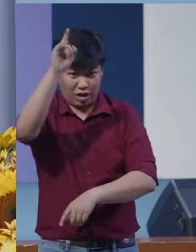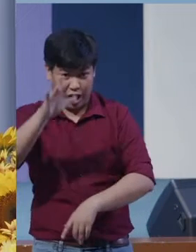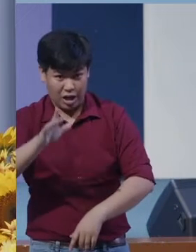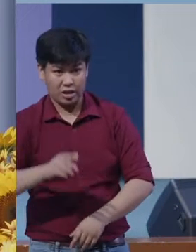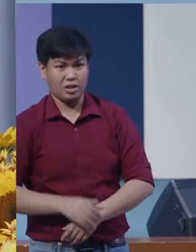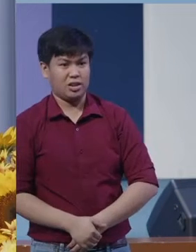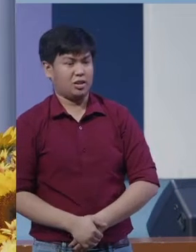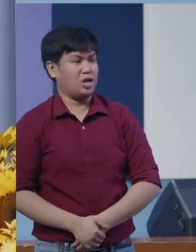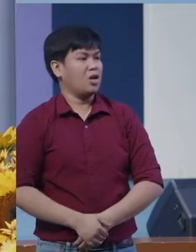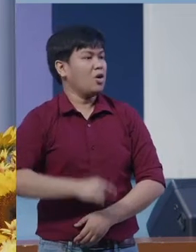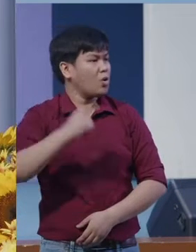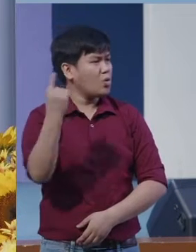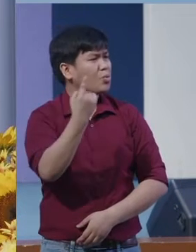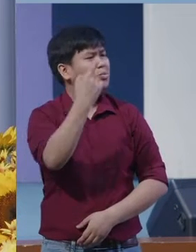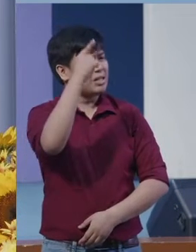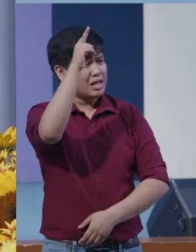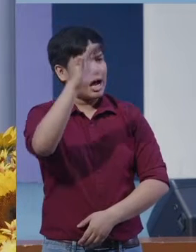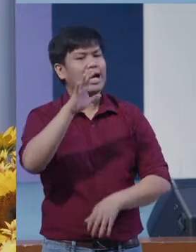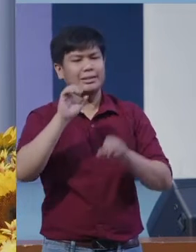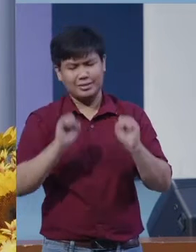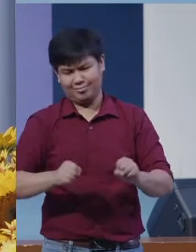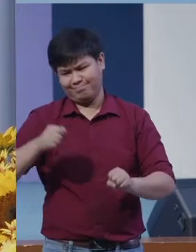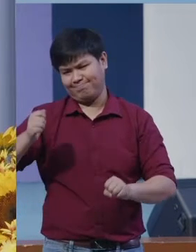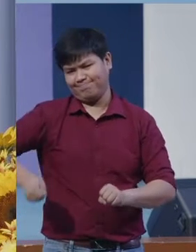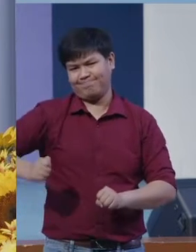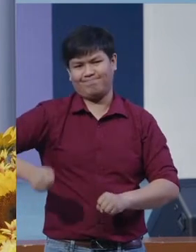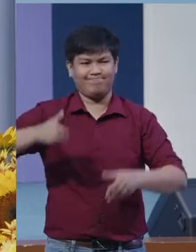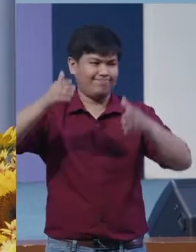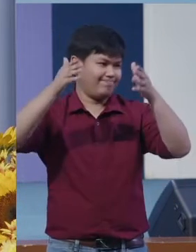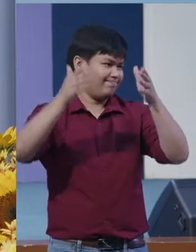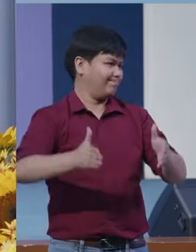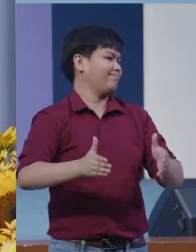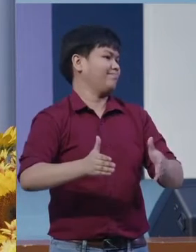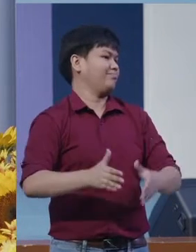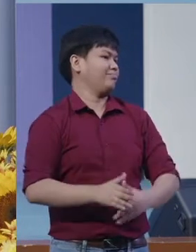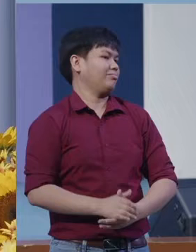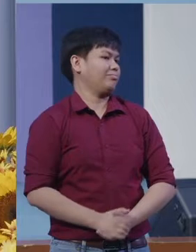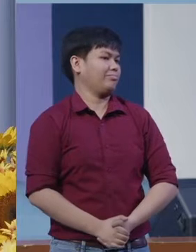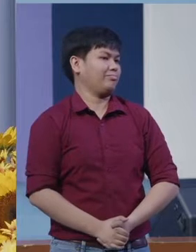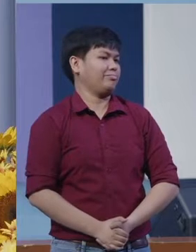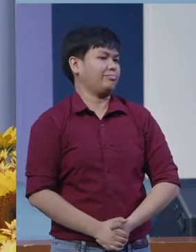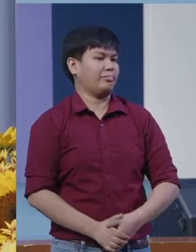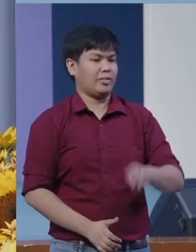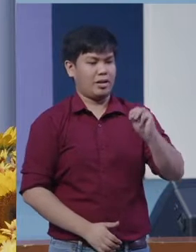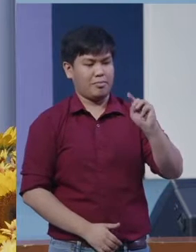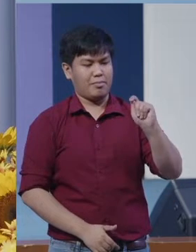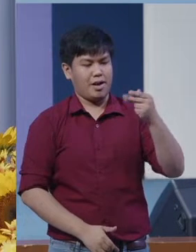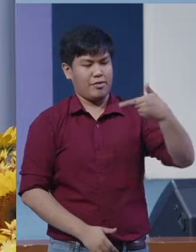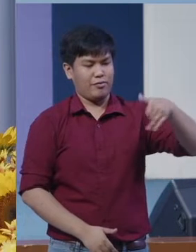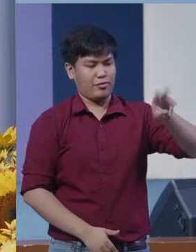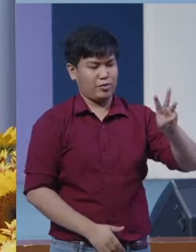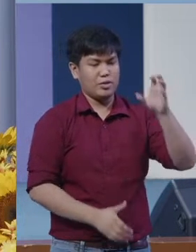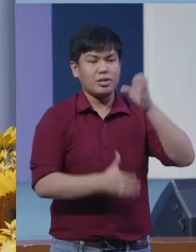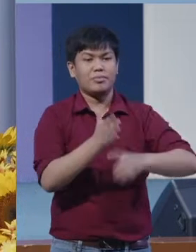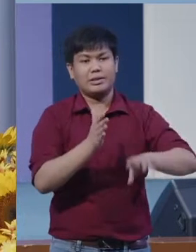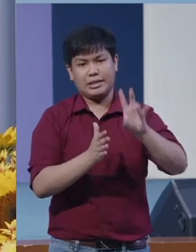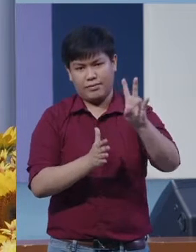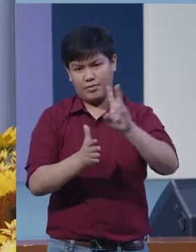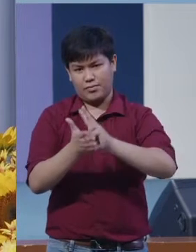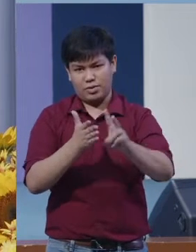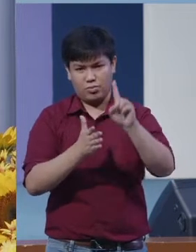natin mag-exercise ng judgment, di ba? Ang dapat nating basahin dito ay Matthew 7 verses 1 to